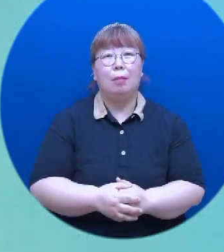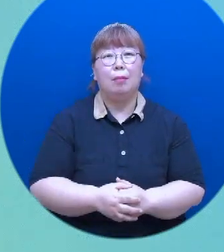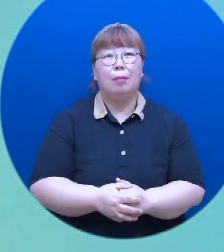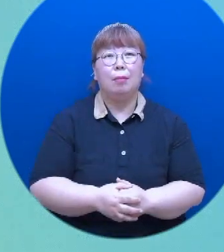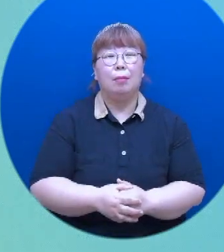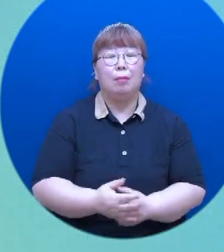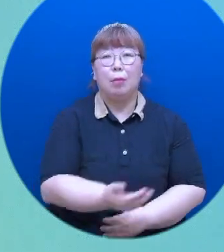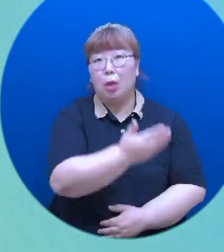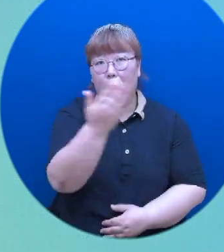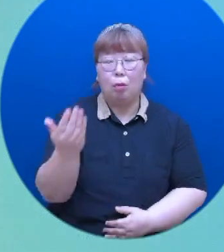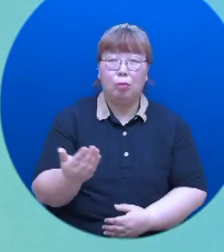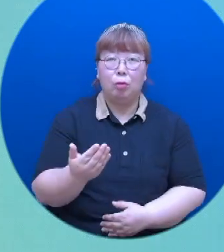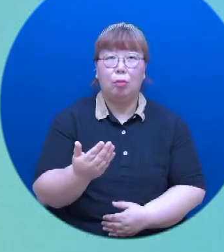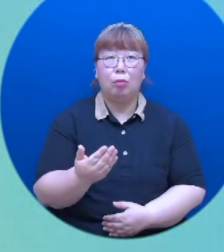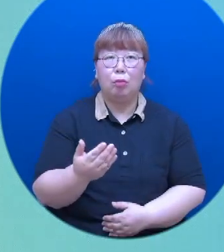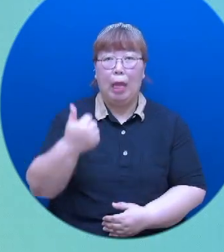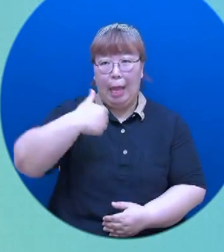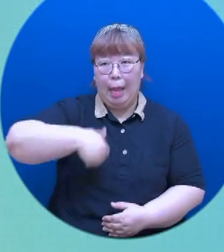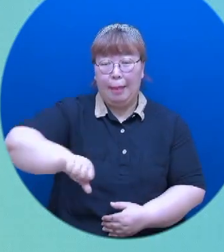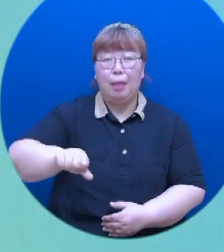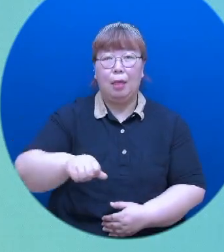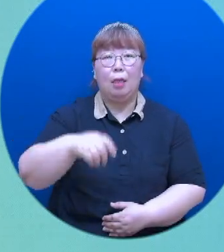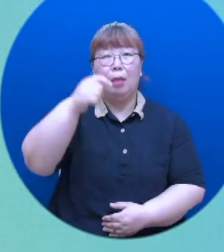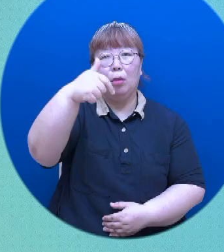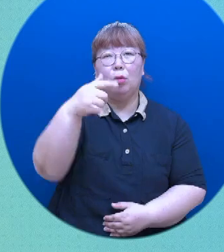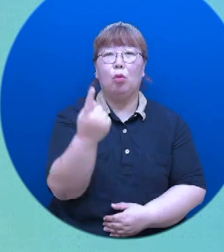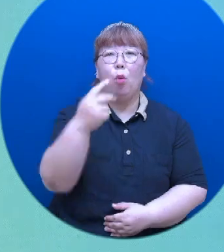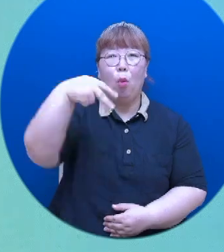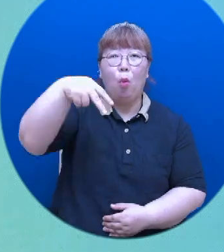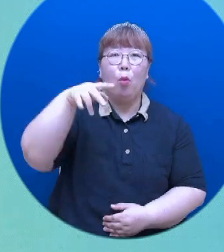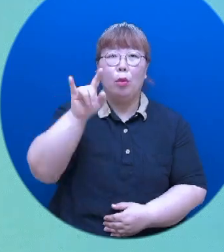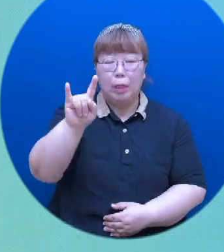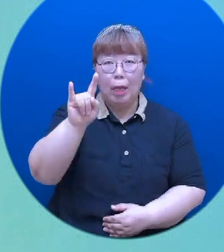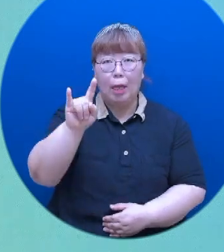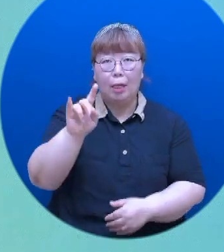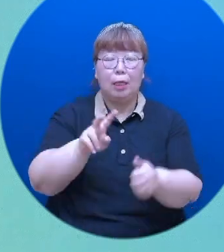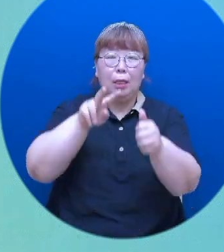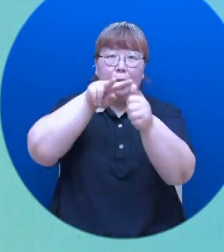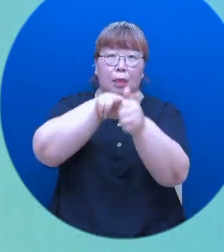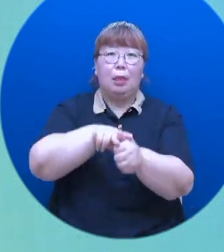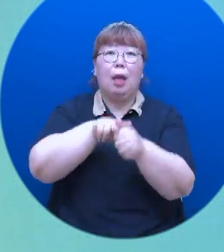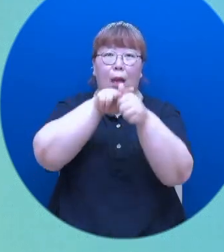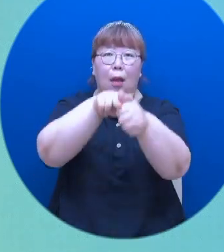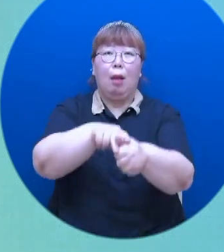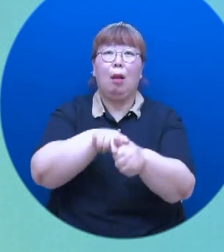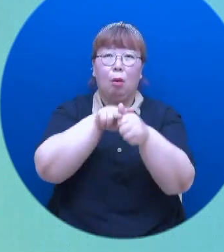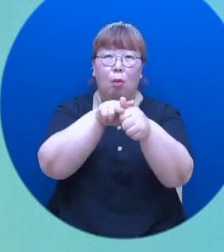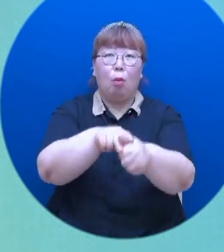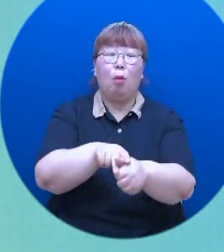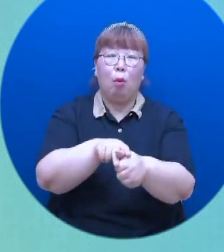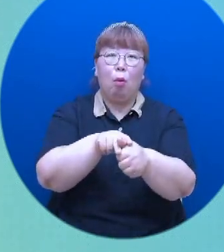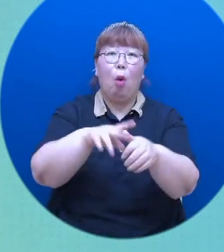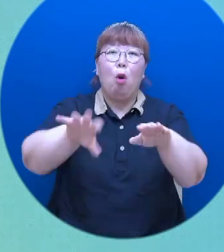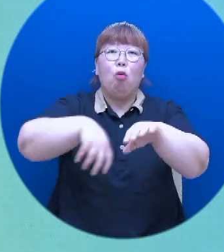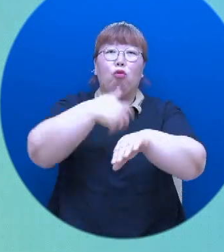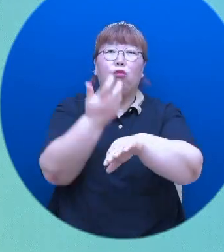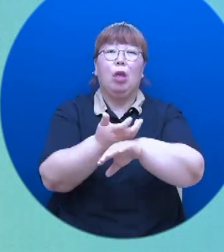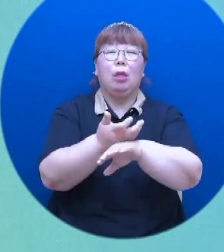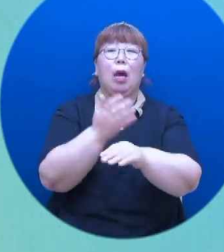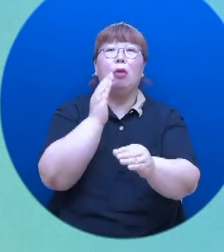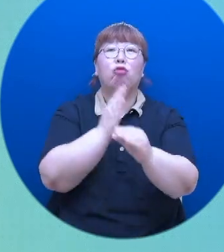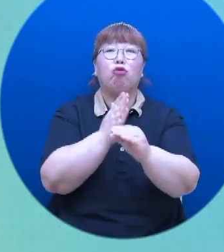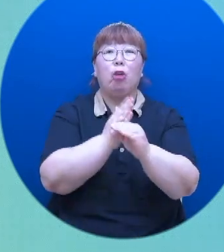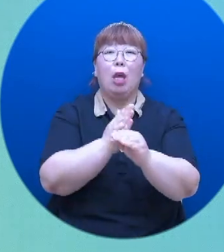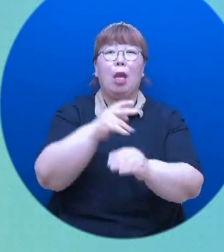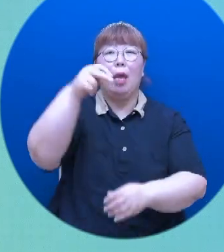여러분, 압살롬이 노새를 타고 이 쿠데타 주의를 하고 있는데 이 노새가 상수리 나무